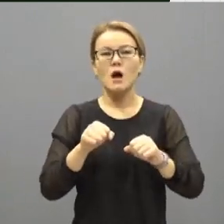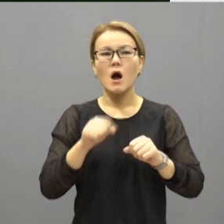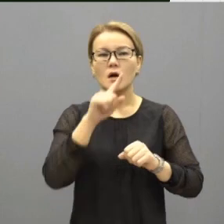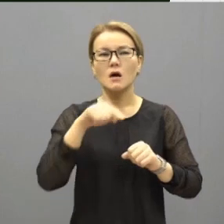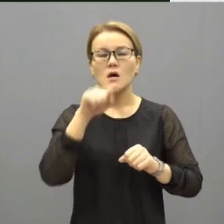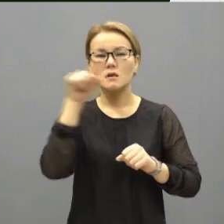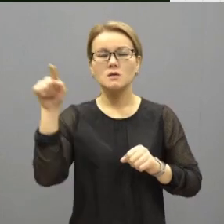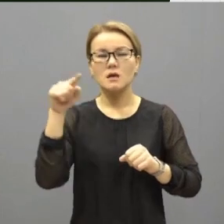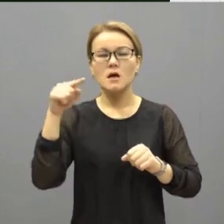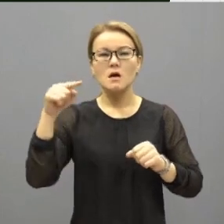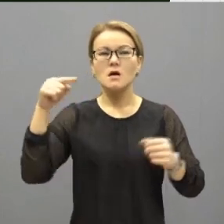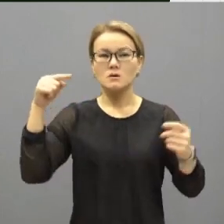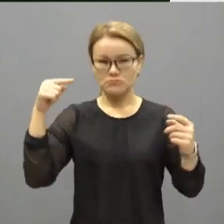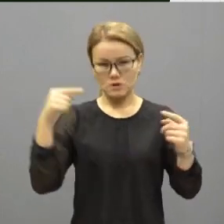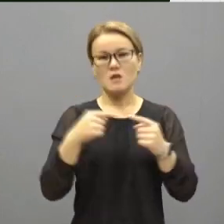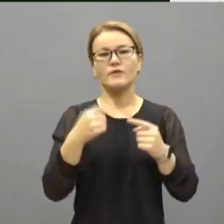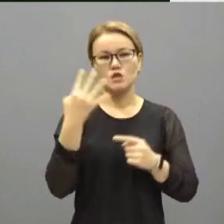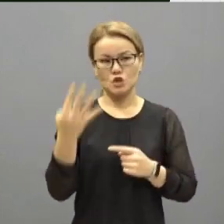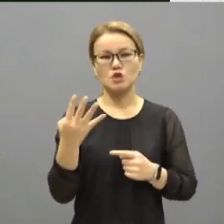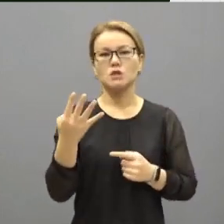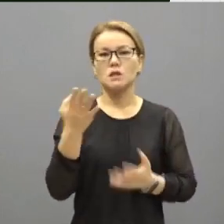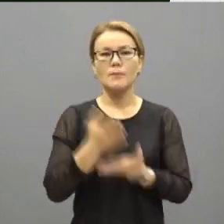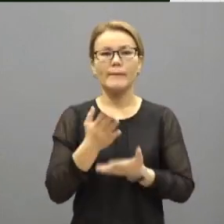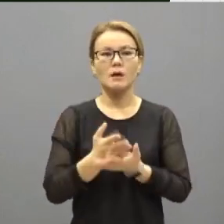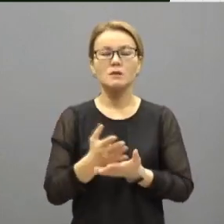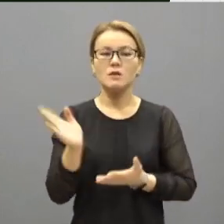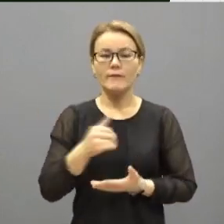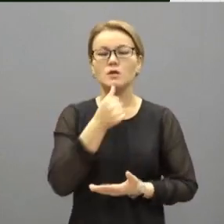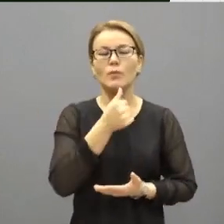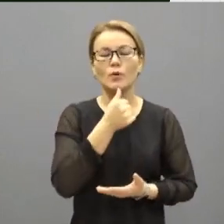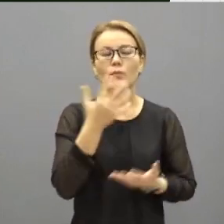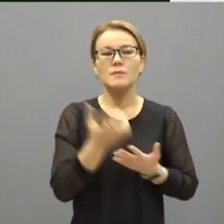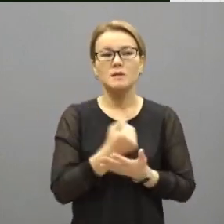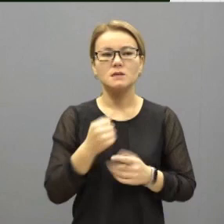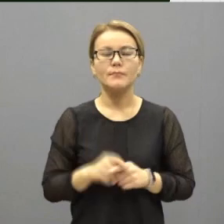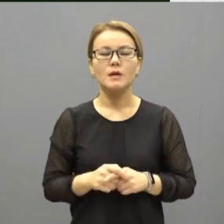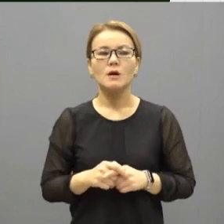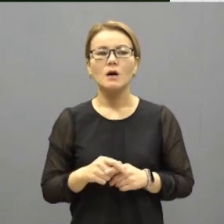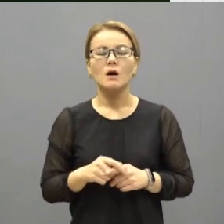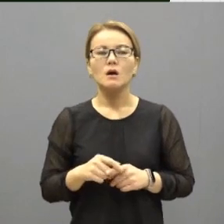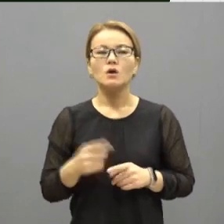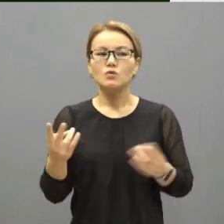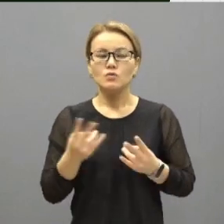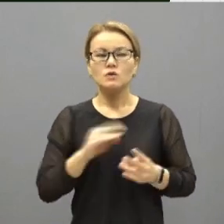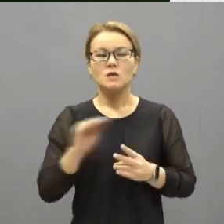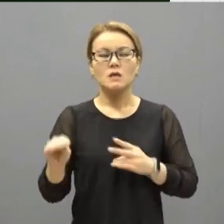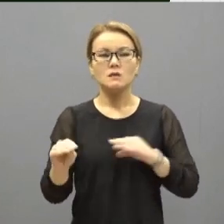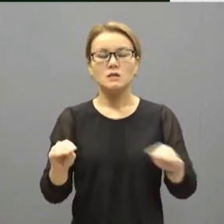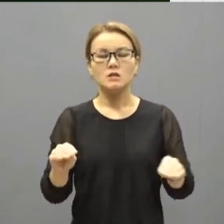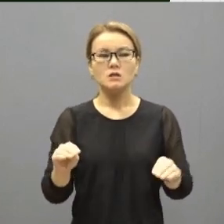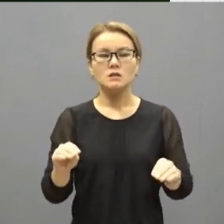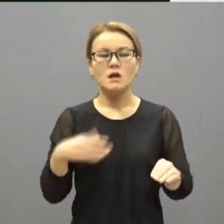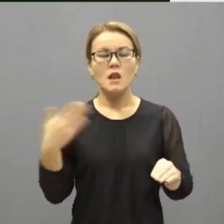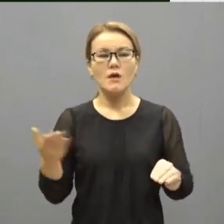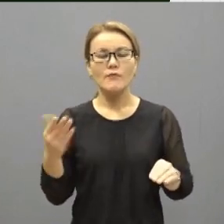корней, соответственно, 4. Давайте попробуем их найти. Для этого разложим левую часть